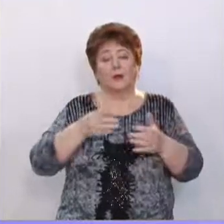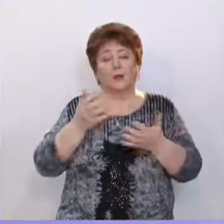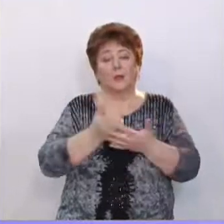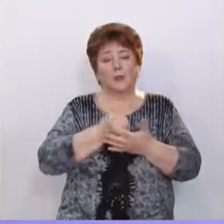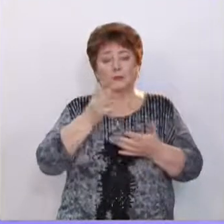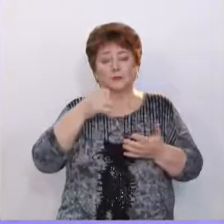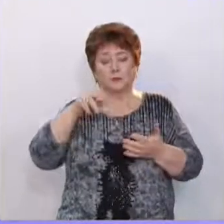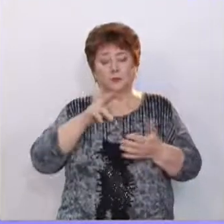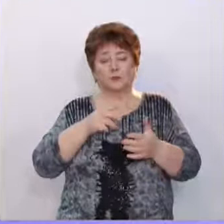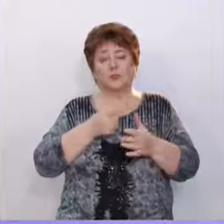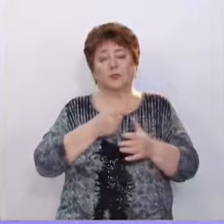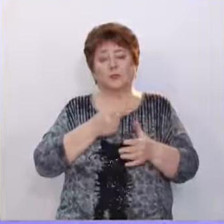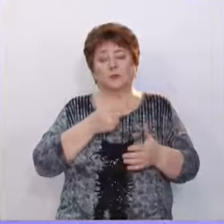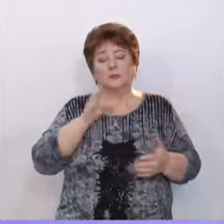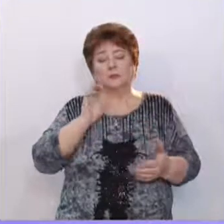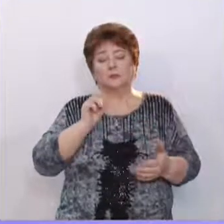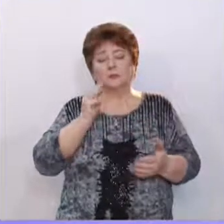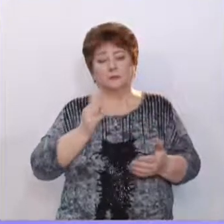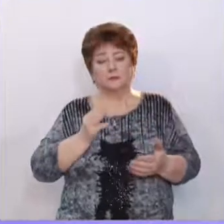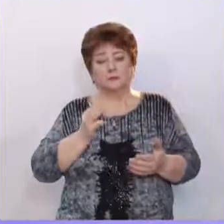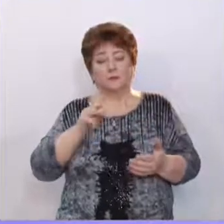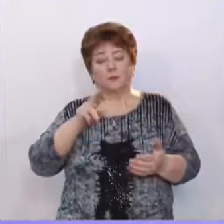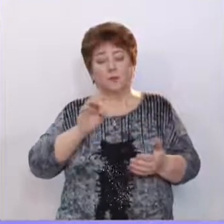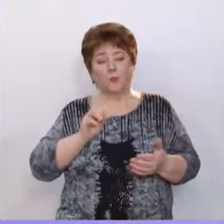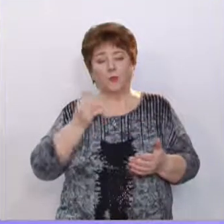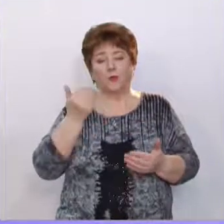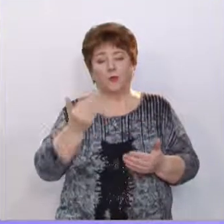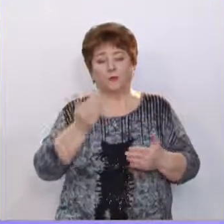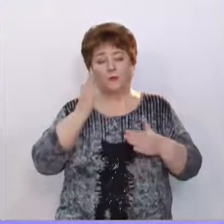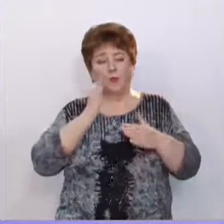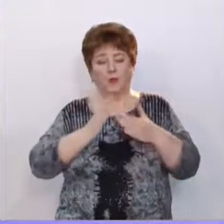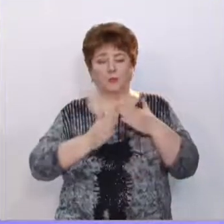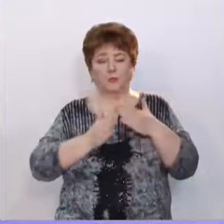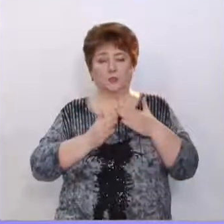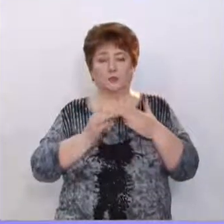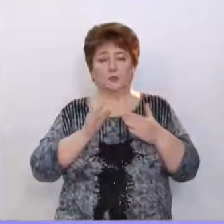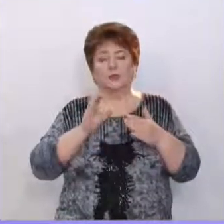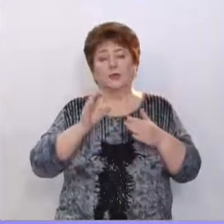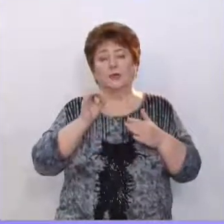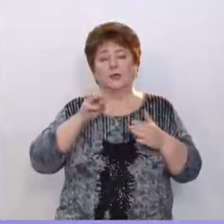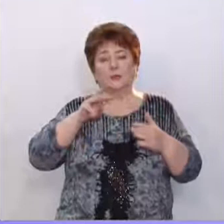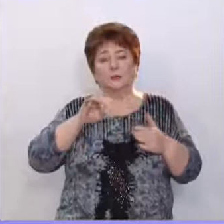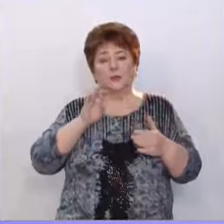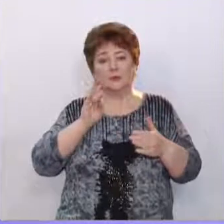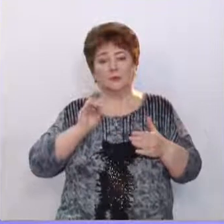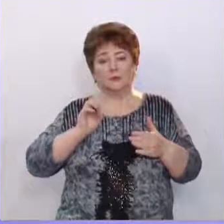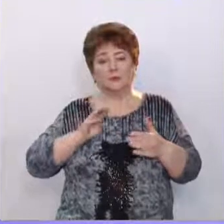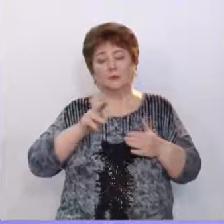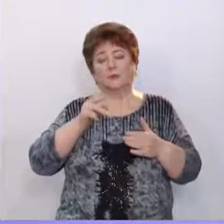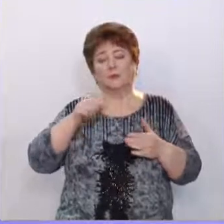род имени существительного? По его окончанию в именительном